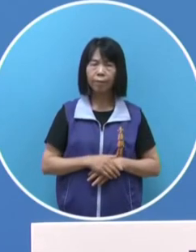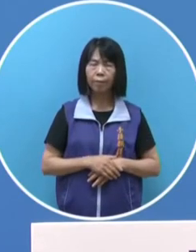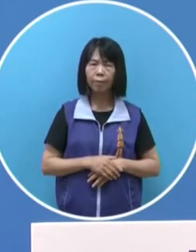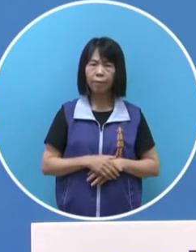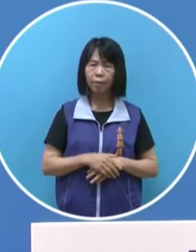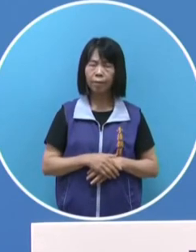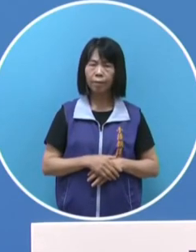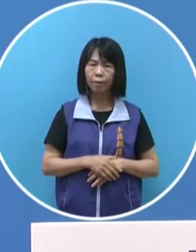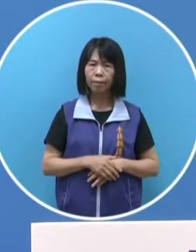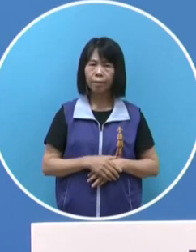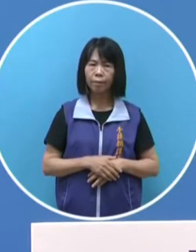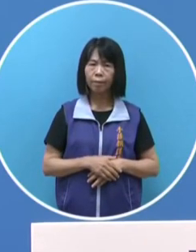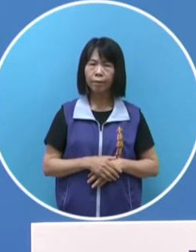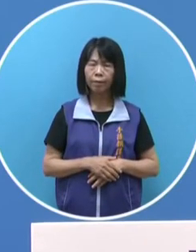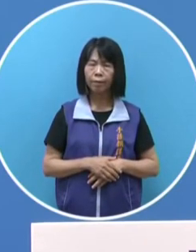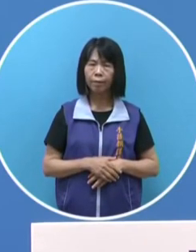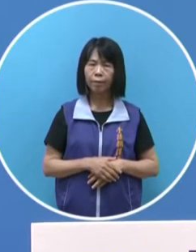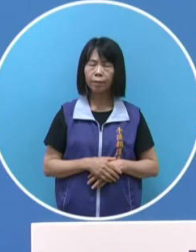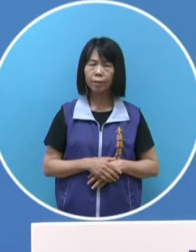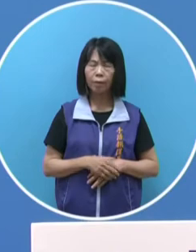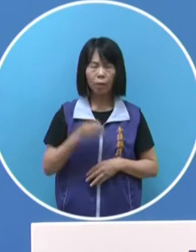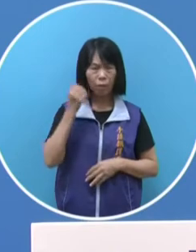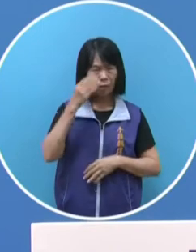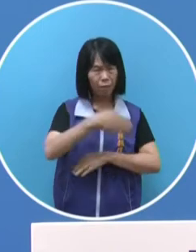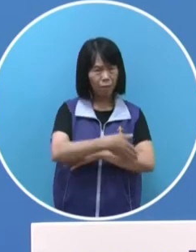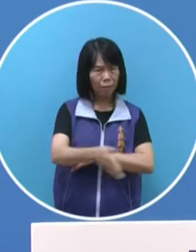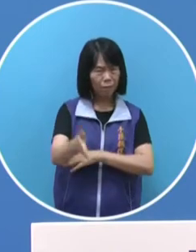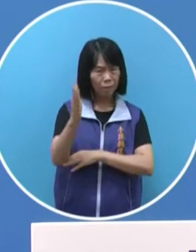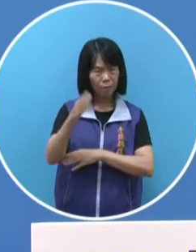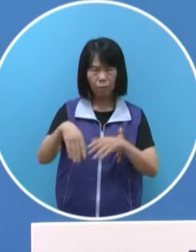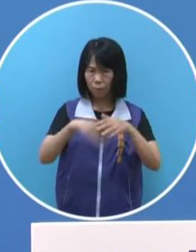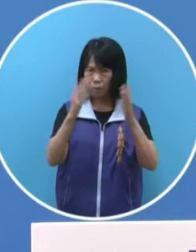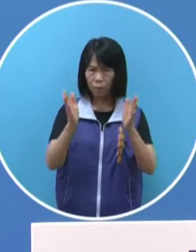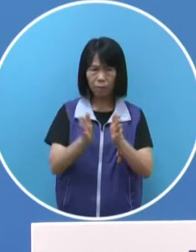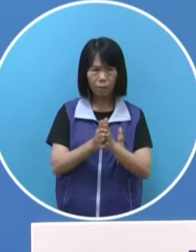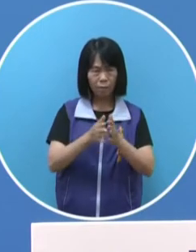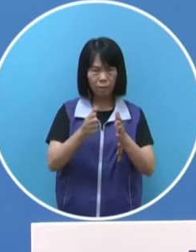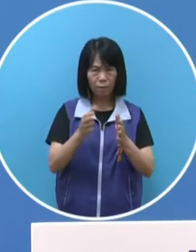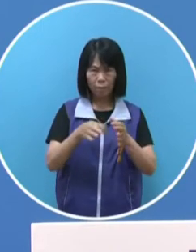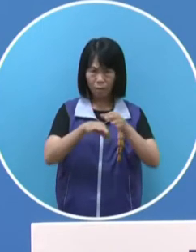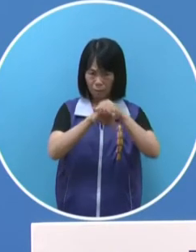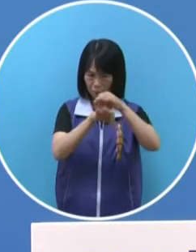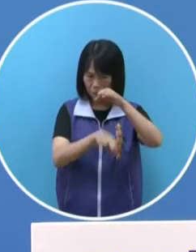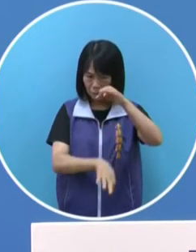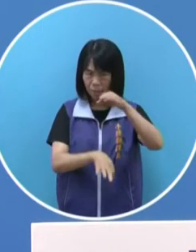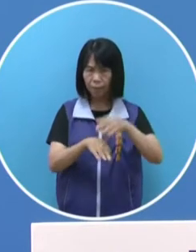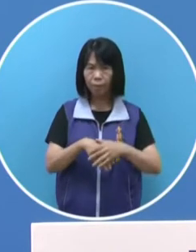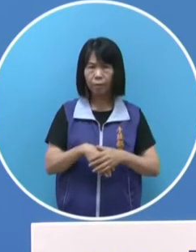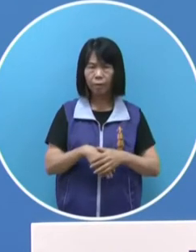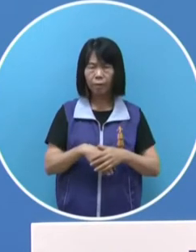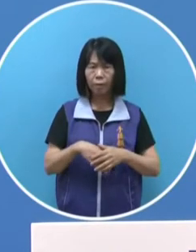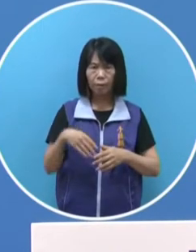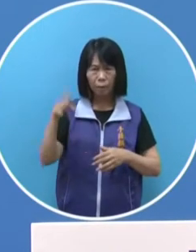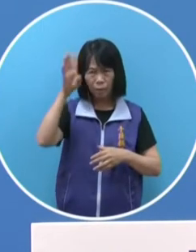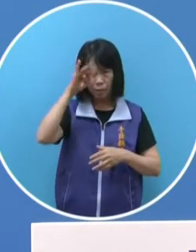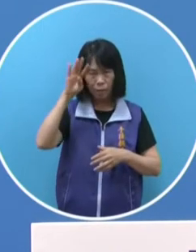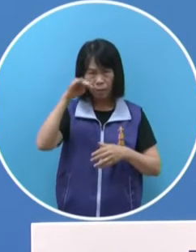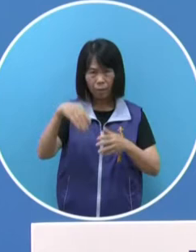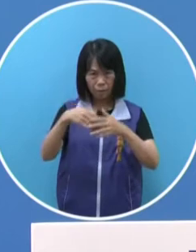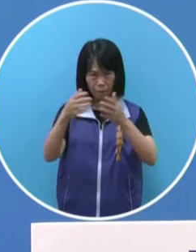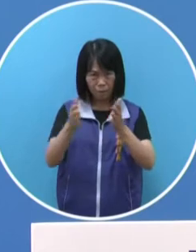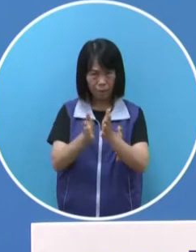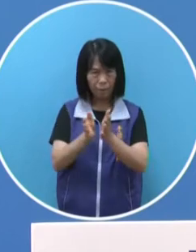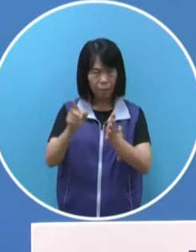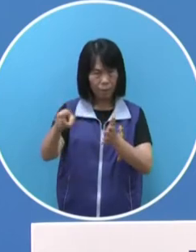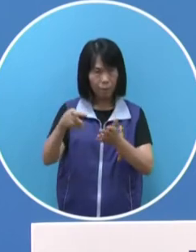名单。花莲县政府所有的造册对应到中央部会，中央